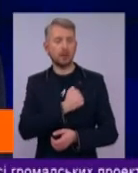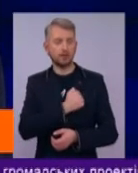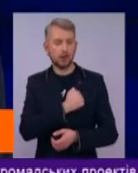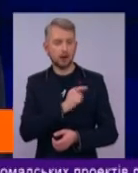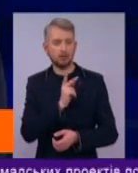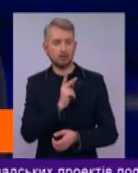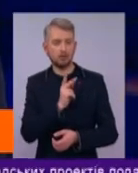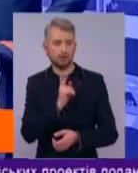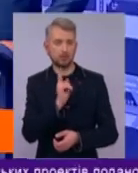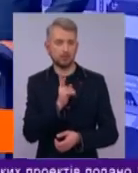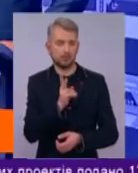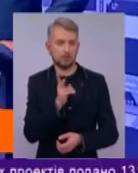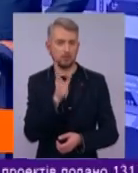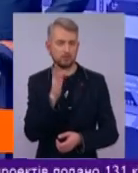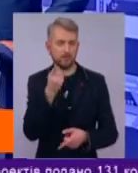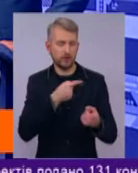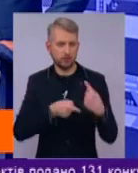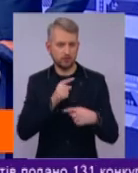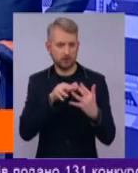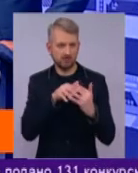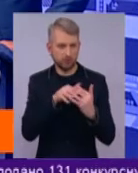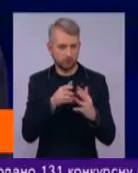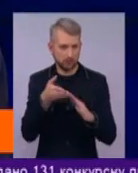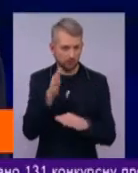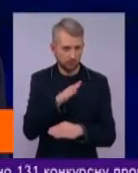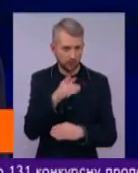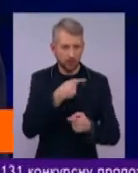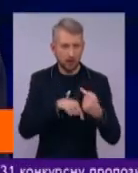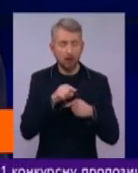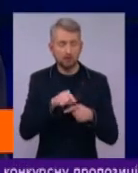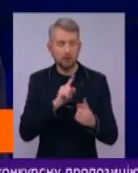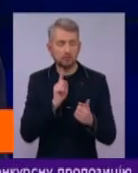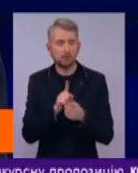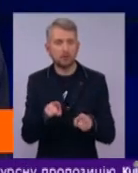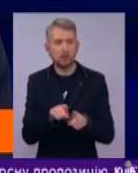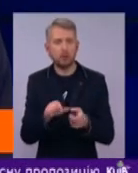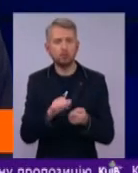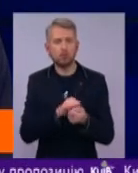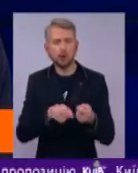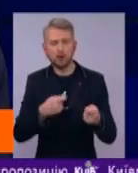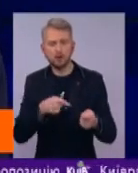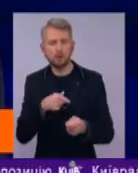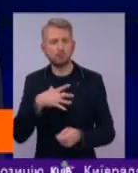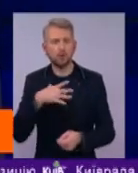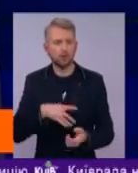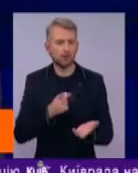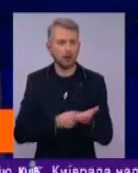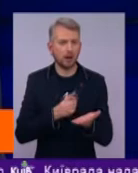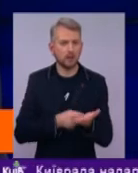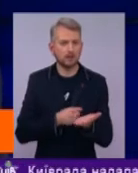или военные, которые вернутся с фронта, они столкнутся здесь с такой бюрократией, и им придется